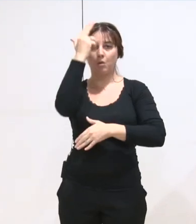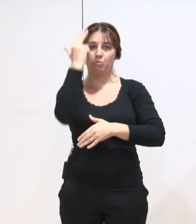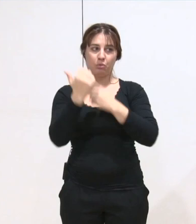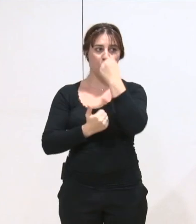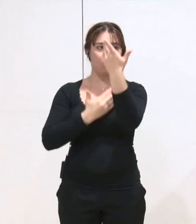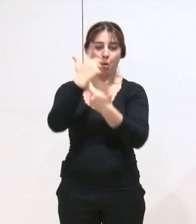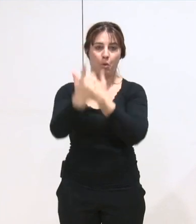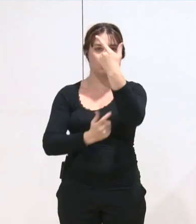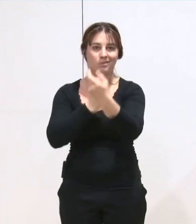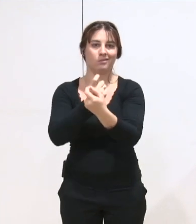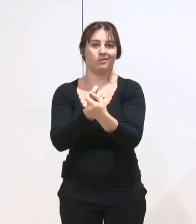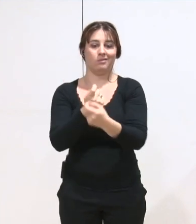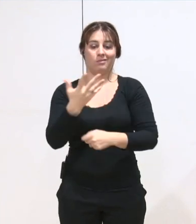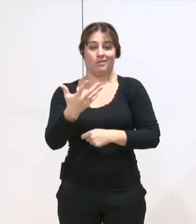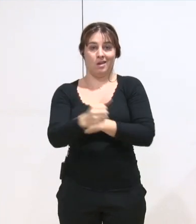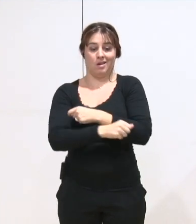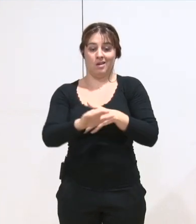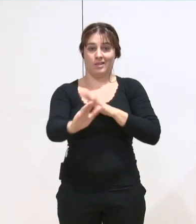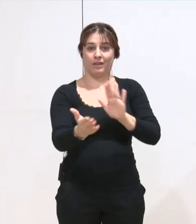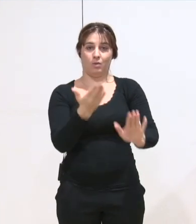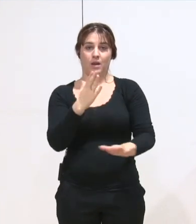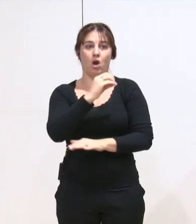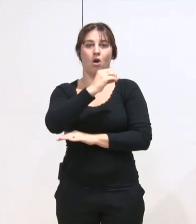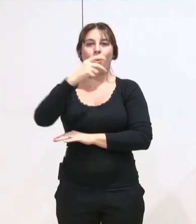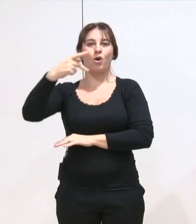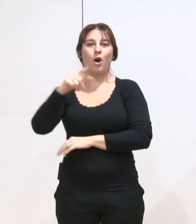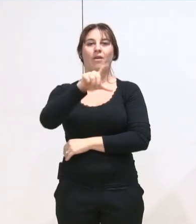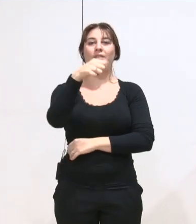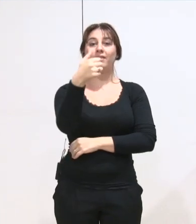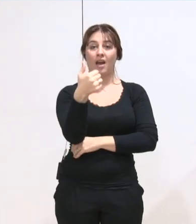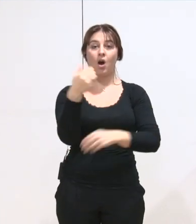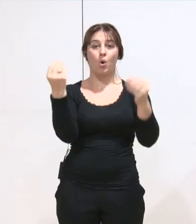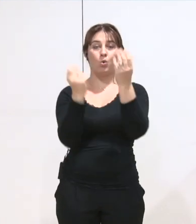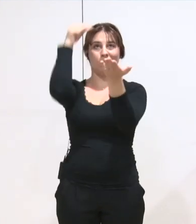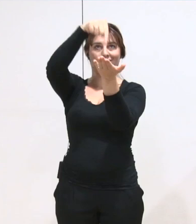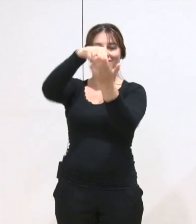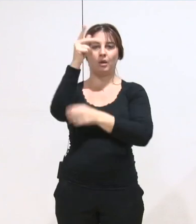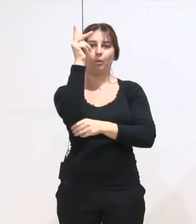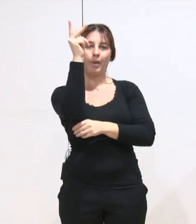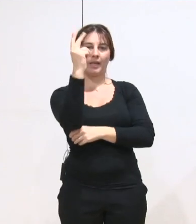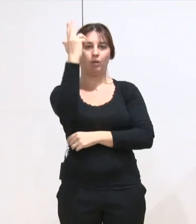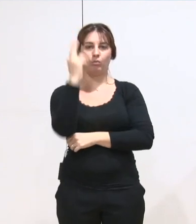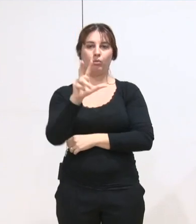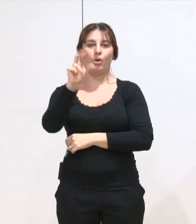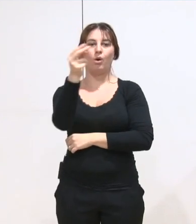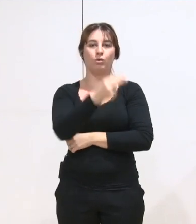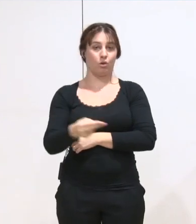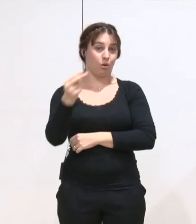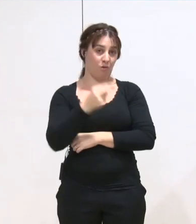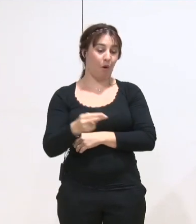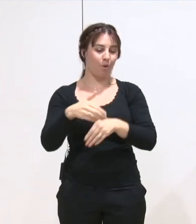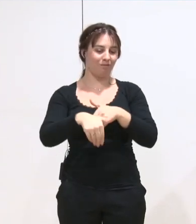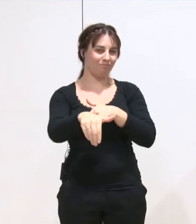à 5 semaines de la COP21 qui se tiendra à Paris à partir du 30 novembre.